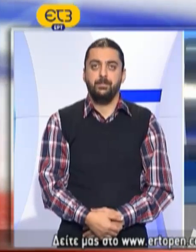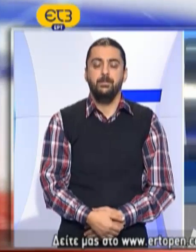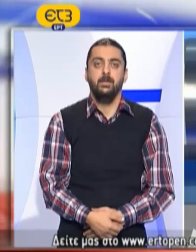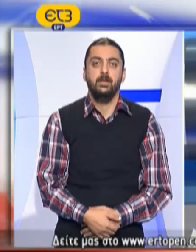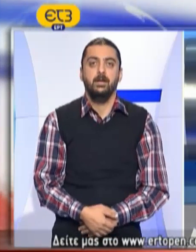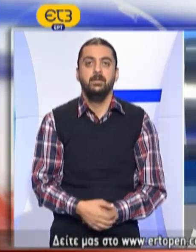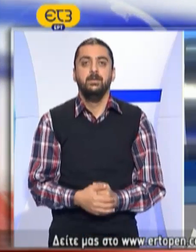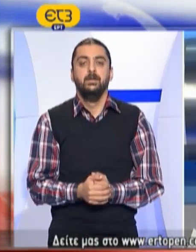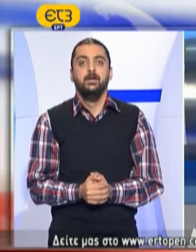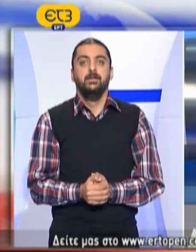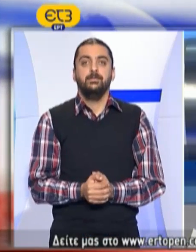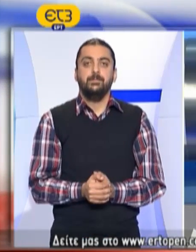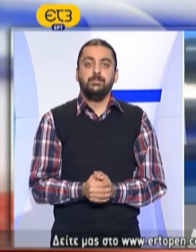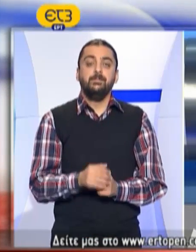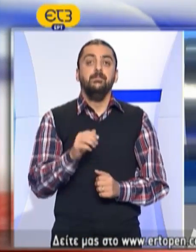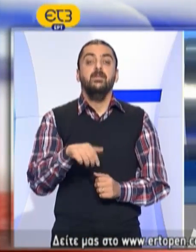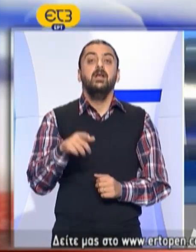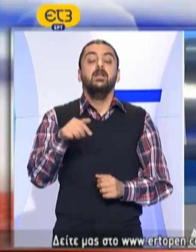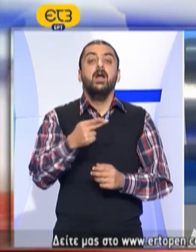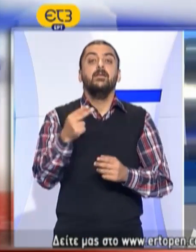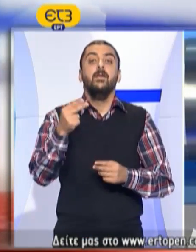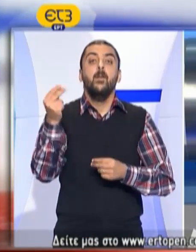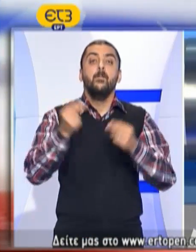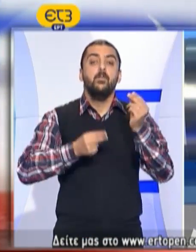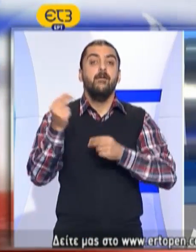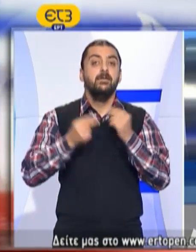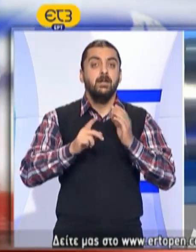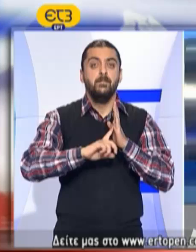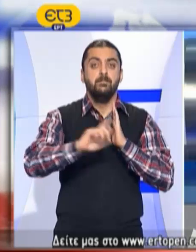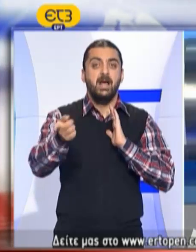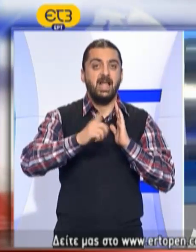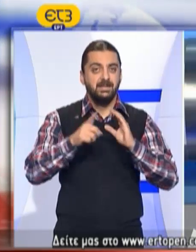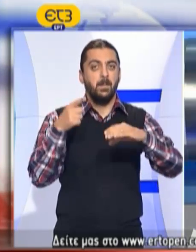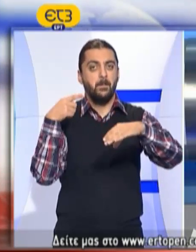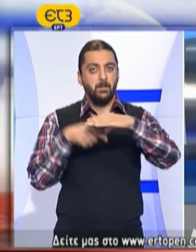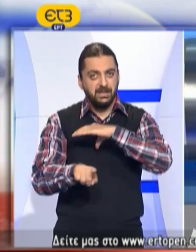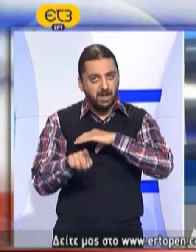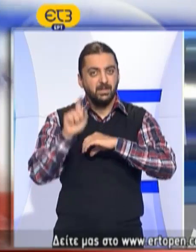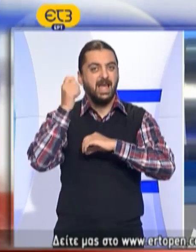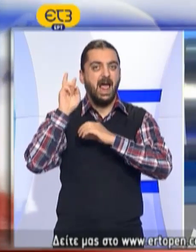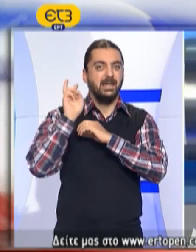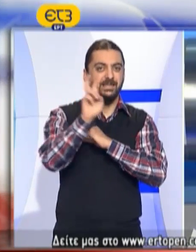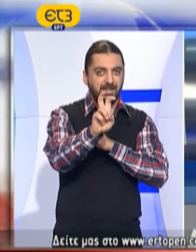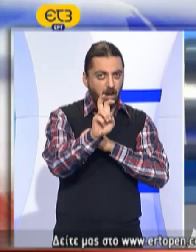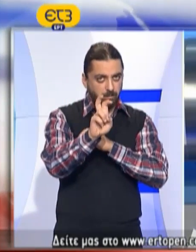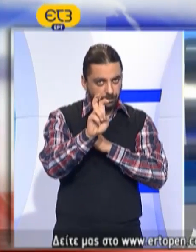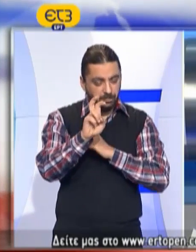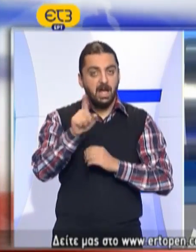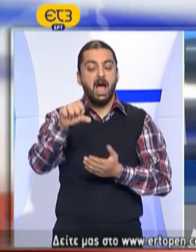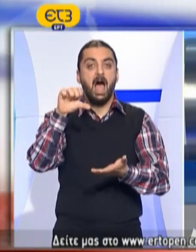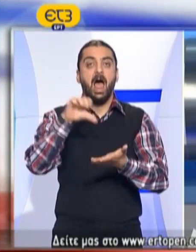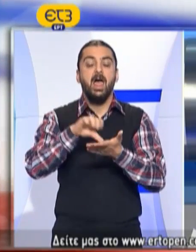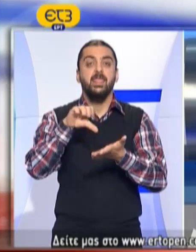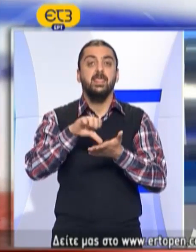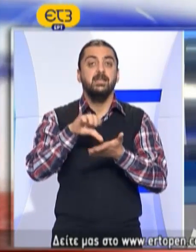Να περάσουμε σε ένα χρηστικό θέμα. Προβλήματα στις μετακινήσεις του με το μετρό και τον ηλεκτρικό σιδηρόδρομο θα έχει για την Αθήνα